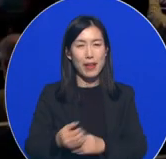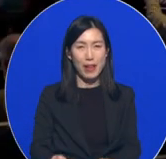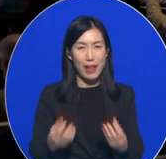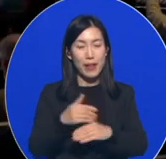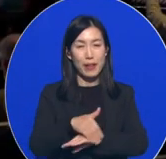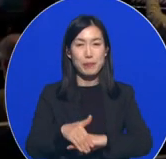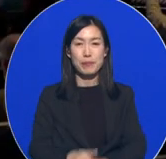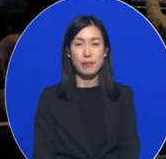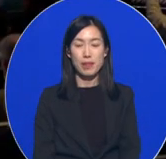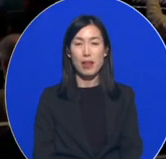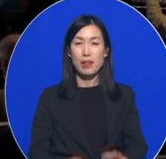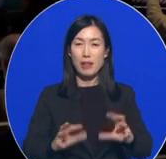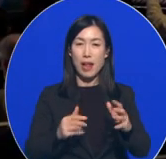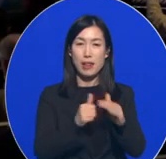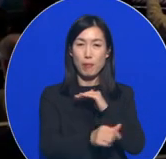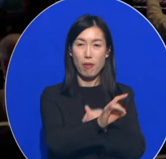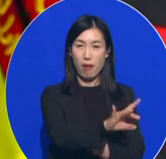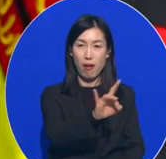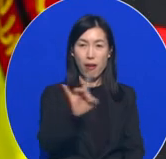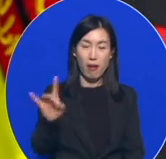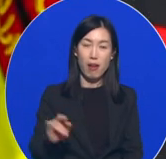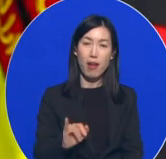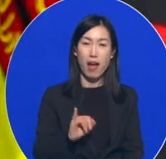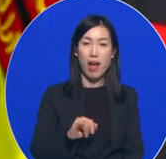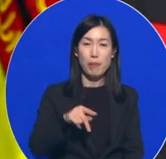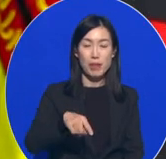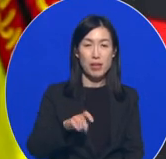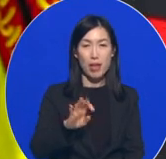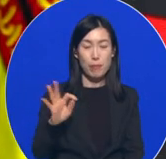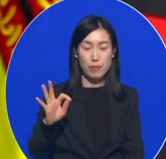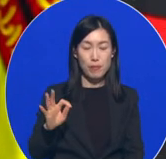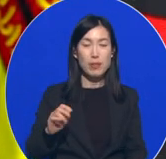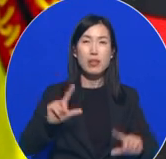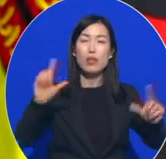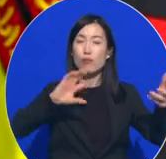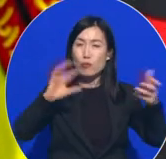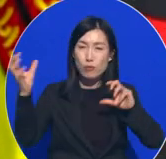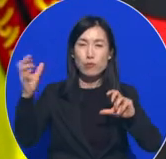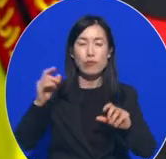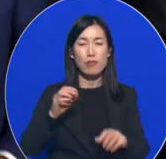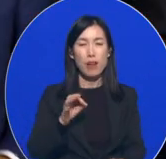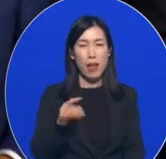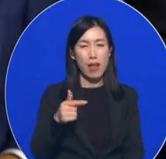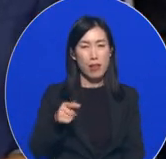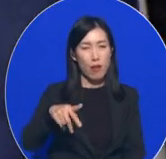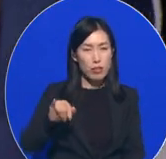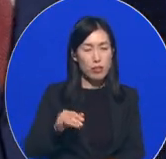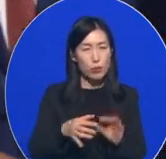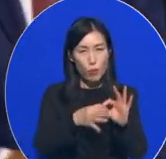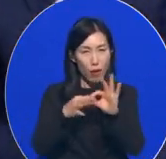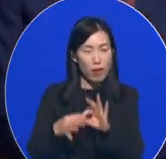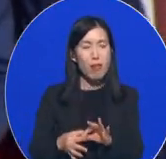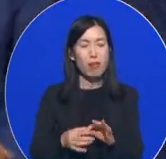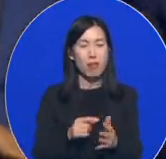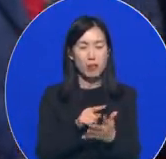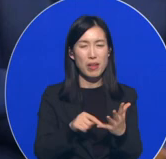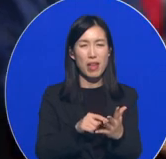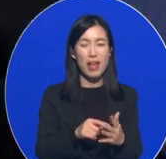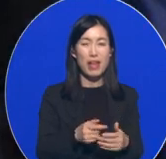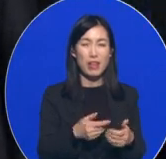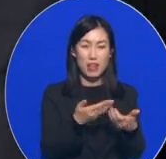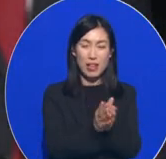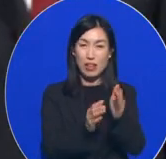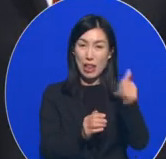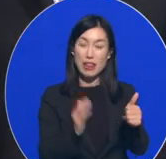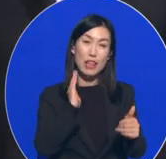한편 각국 정상들은 ipf 에너지 안보와 기술 관련 협력을 확대하고 정상회의는 경년 장관급